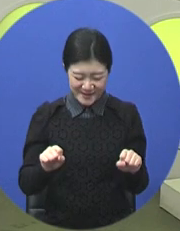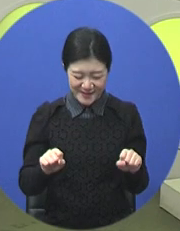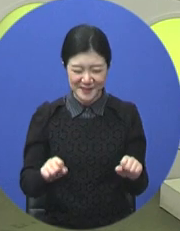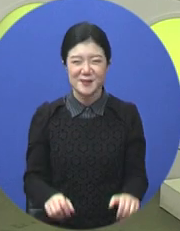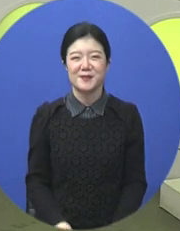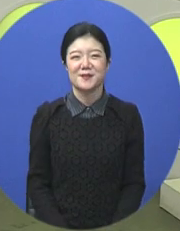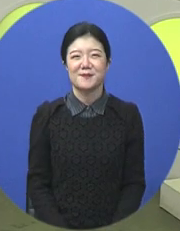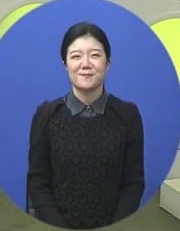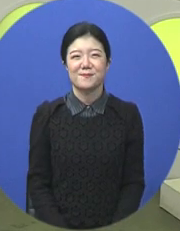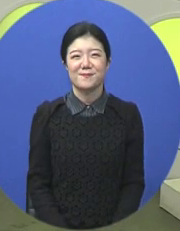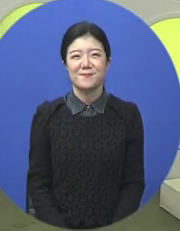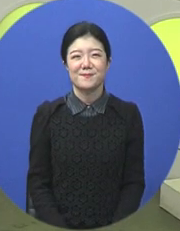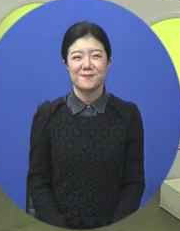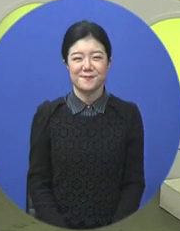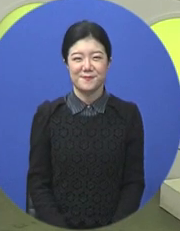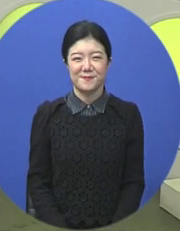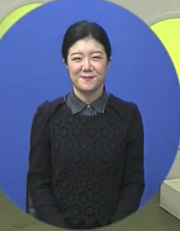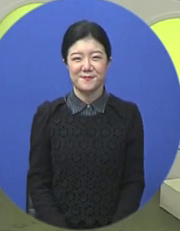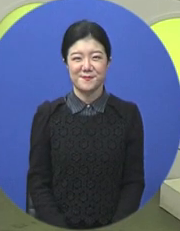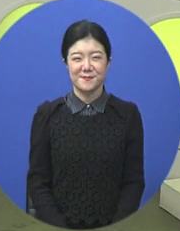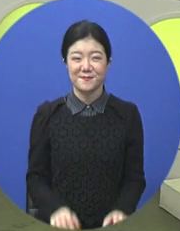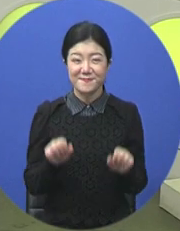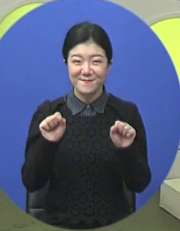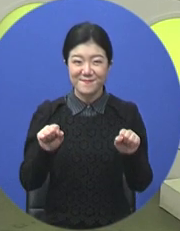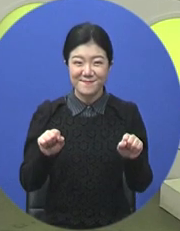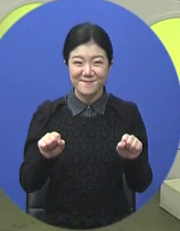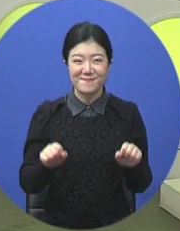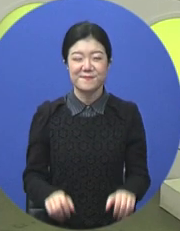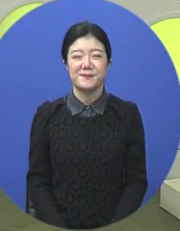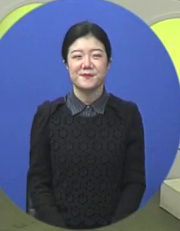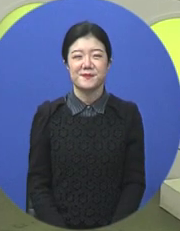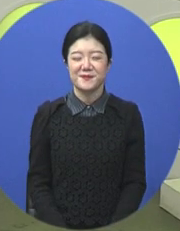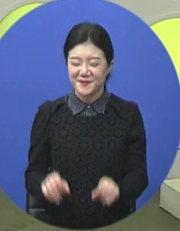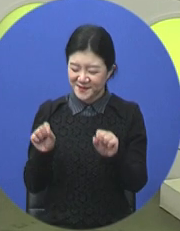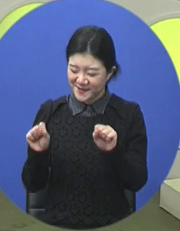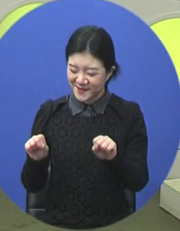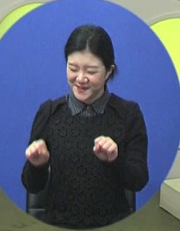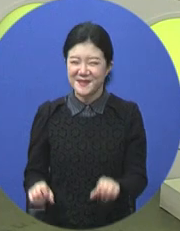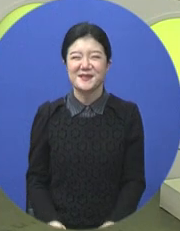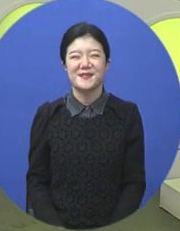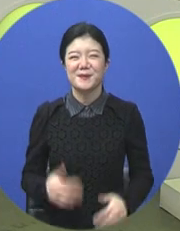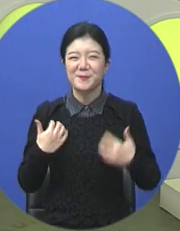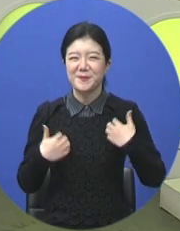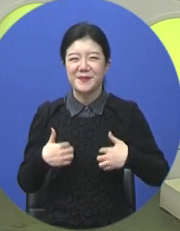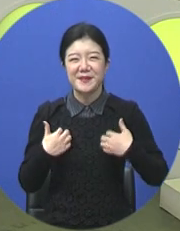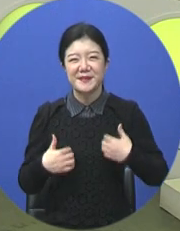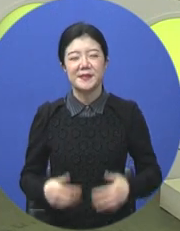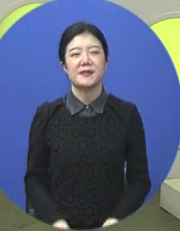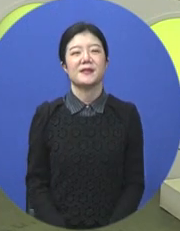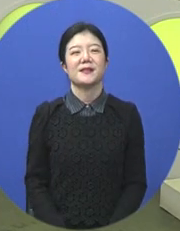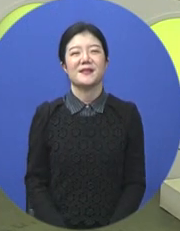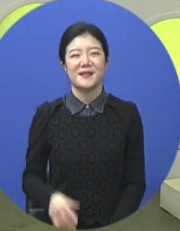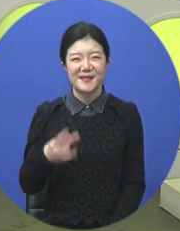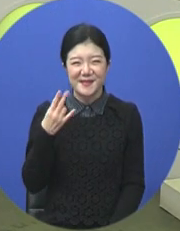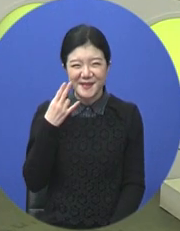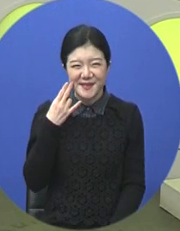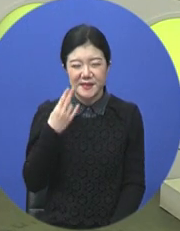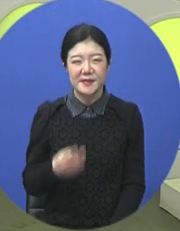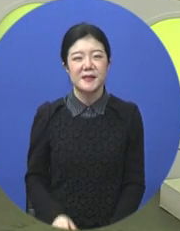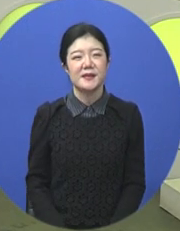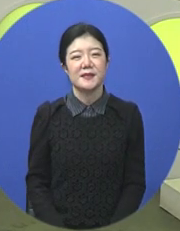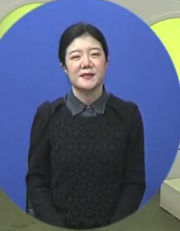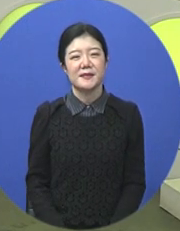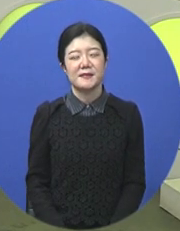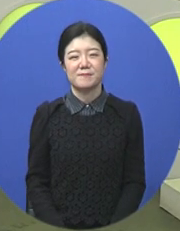안녕하세요 안녕하세요 물론 어플로 네 반갑습니다 으 네